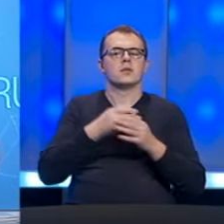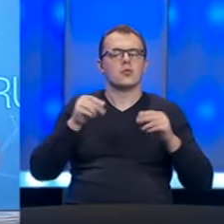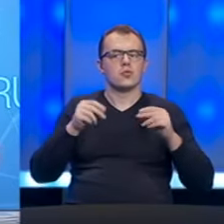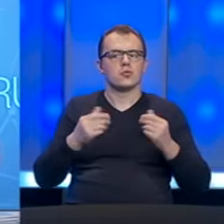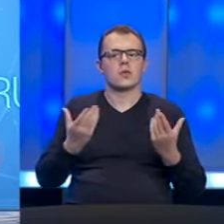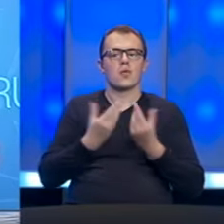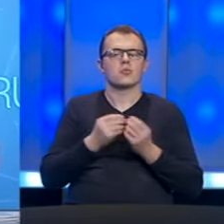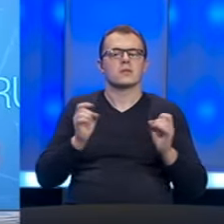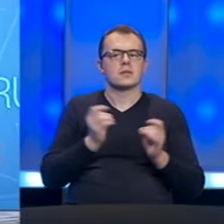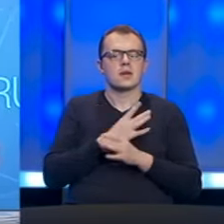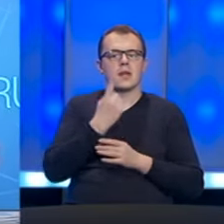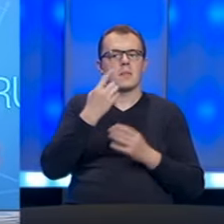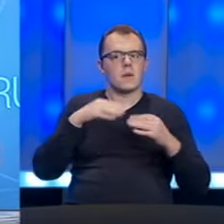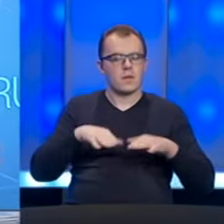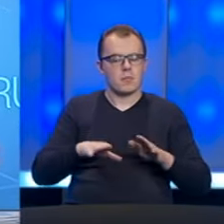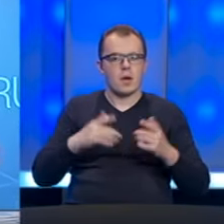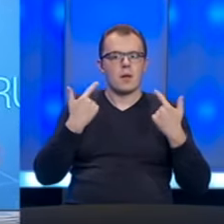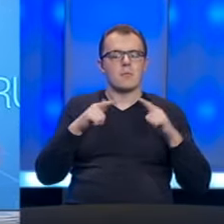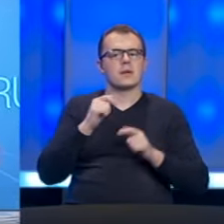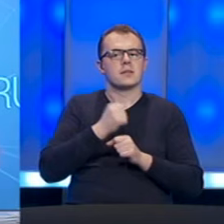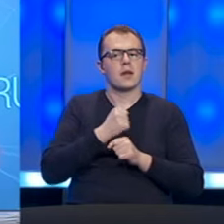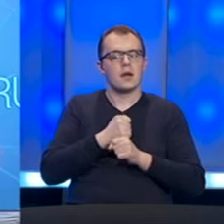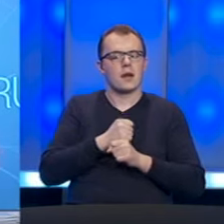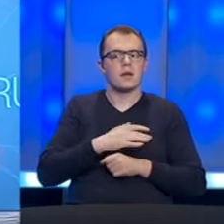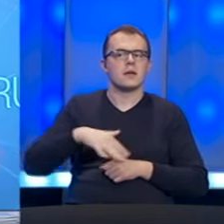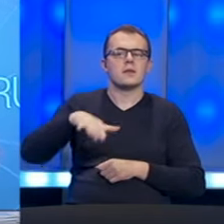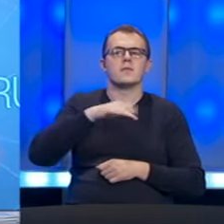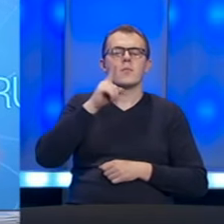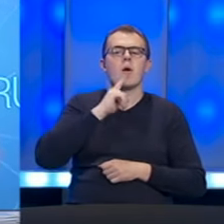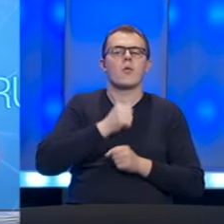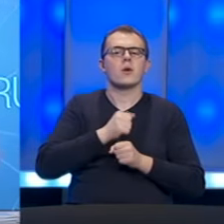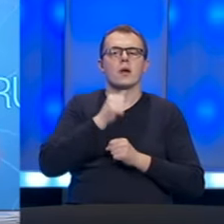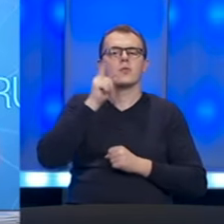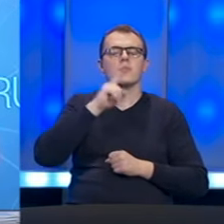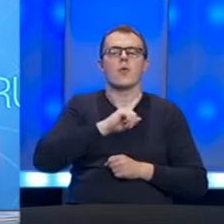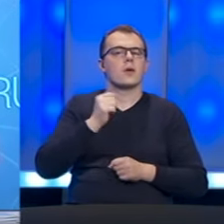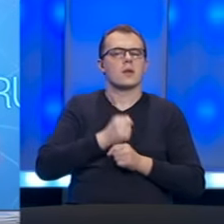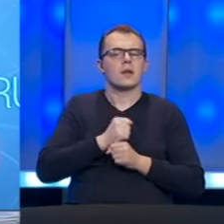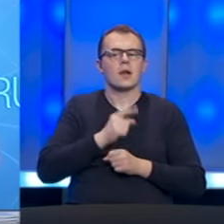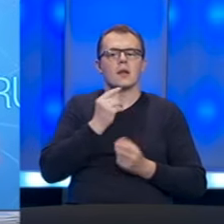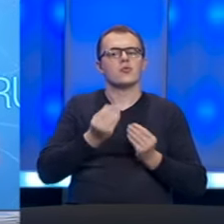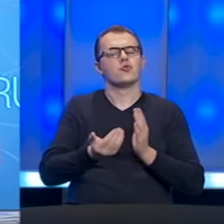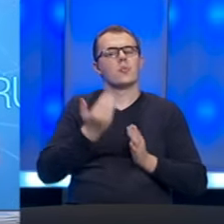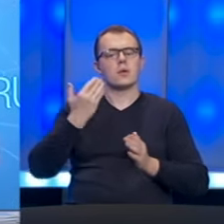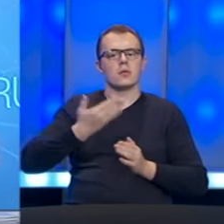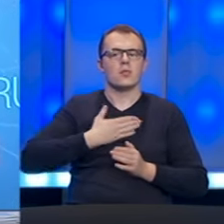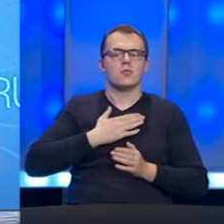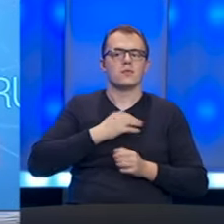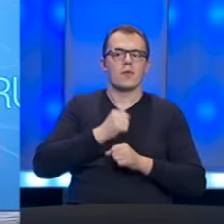uz sretan 1. maj, praznik rada, svima koji rade i onima koji ne rade, da što prije dobiju svoj